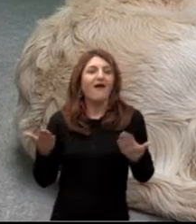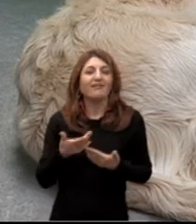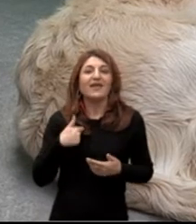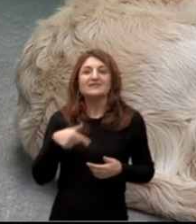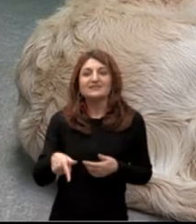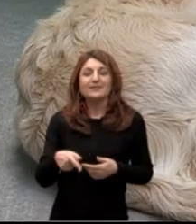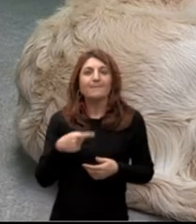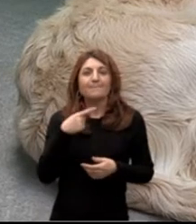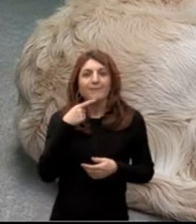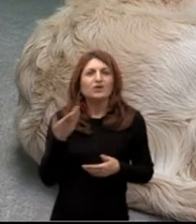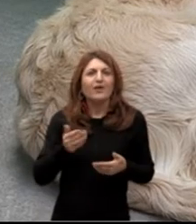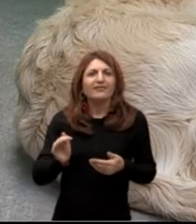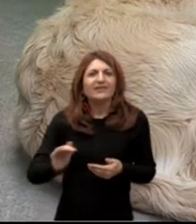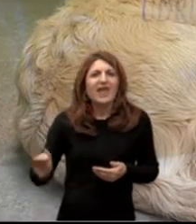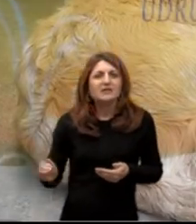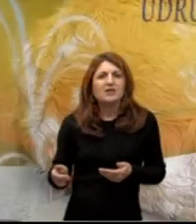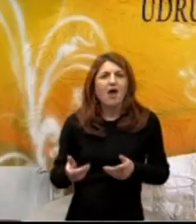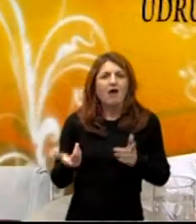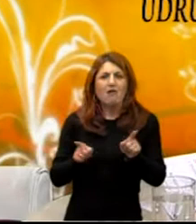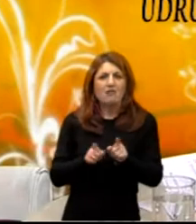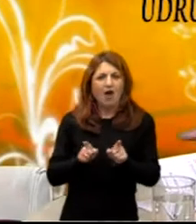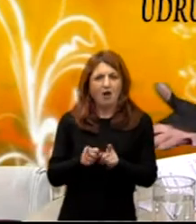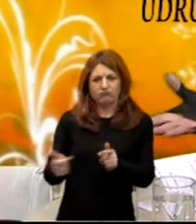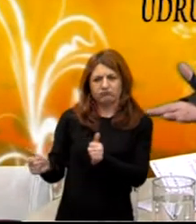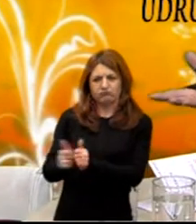što to djeca s njim postižu. Jer